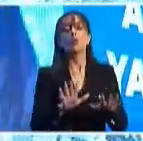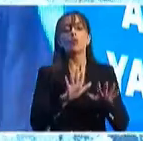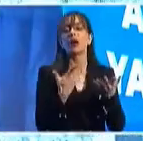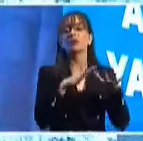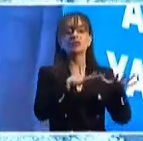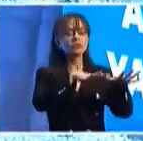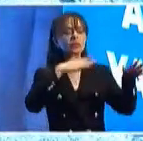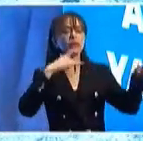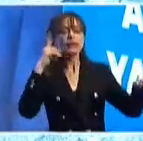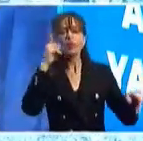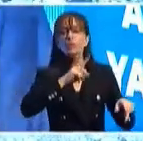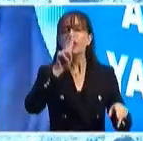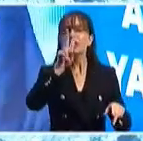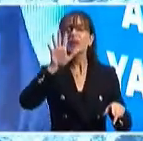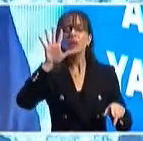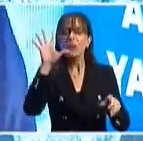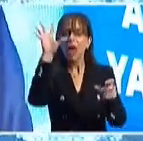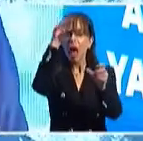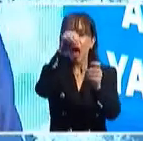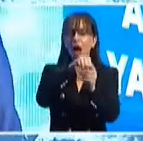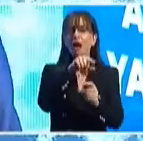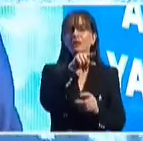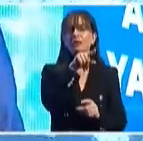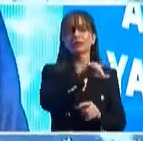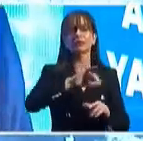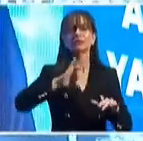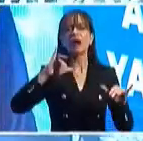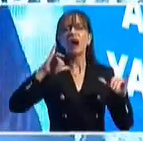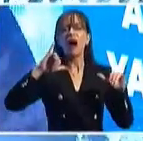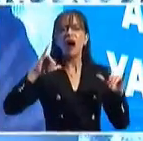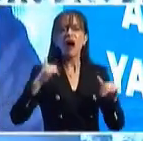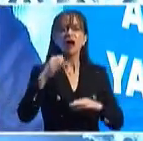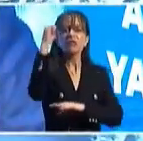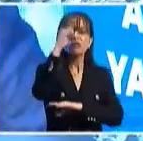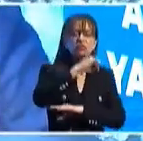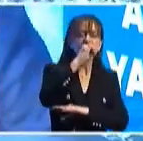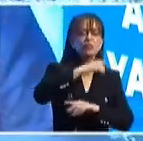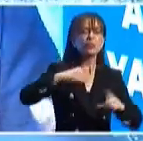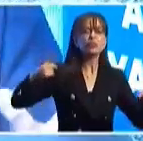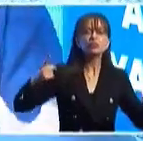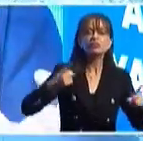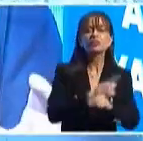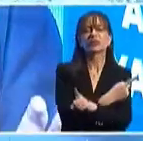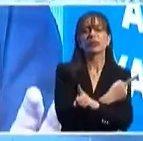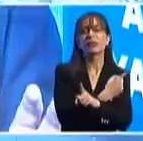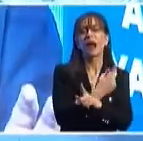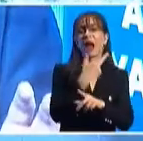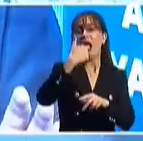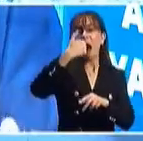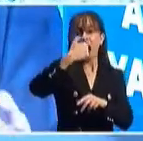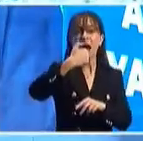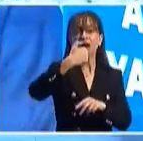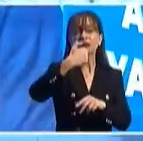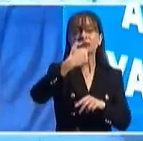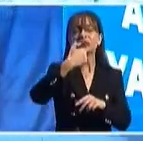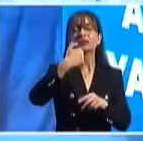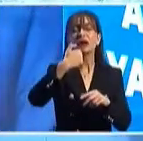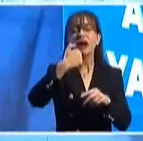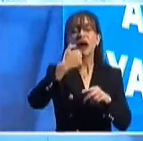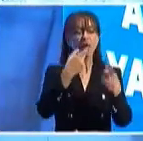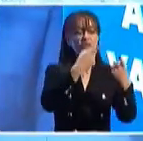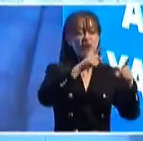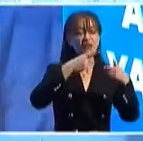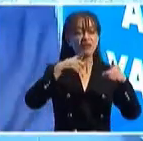%25'ini oluşturuyor. Bu kapsamda ağır vasıta trafiğini iki yakada kuracağımız 6 yeni lojistik